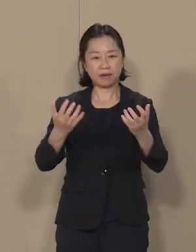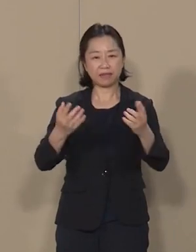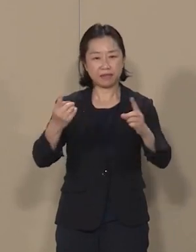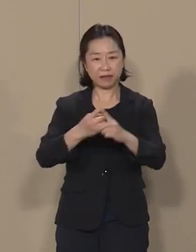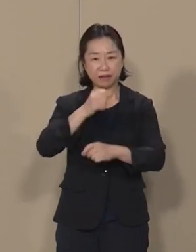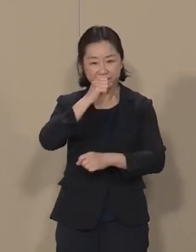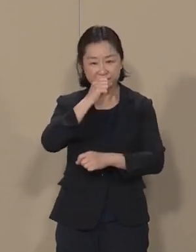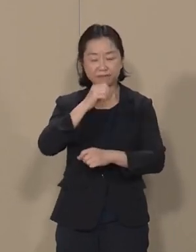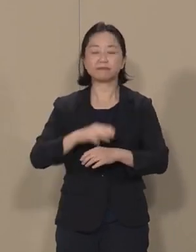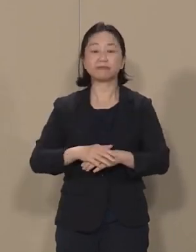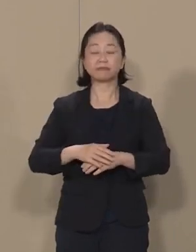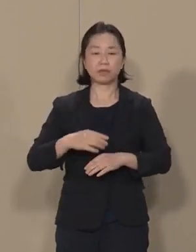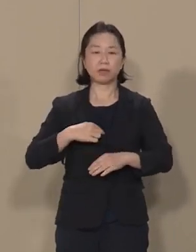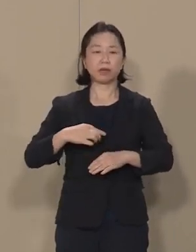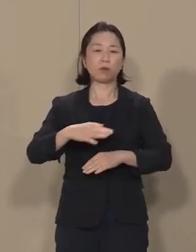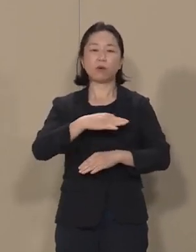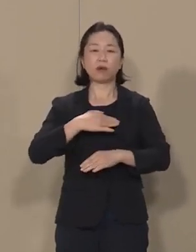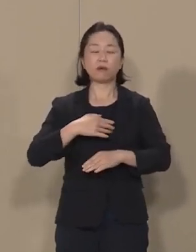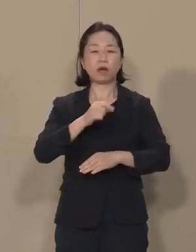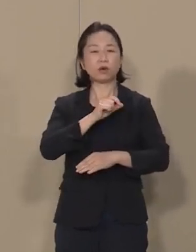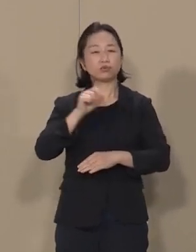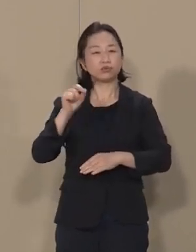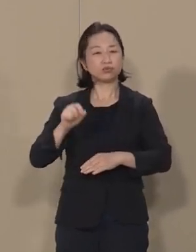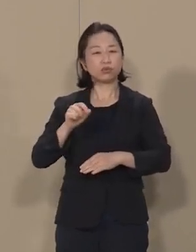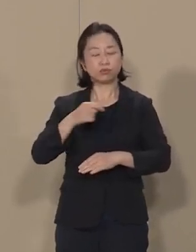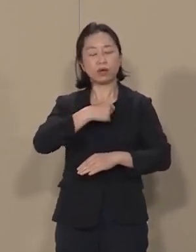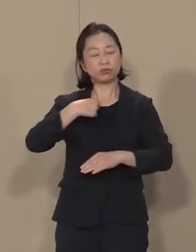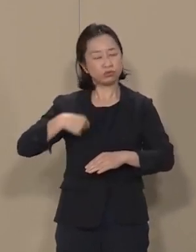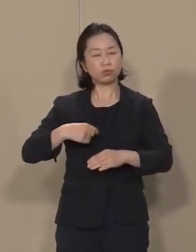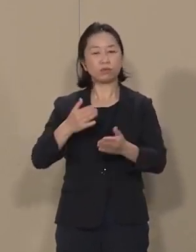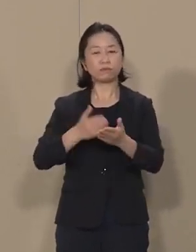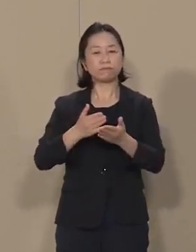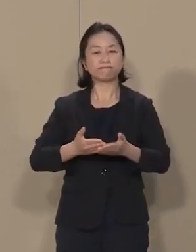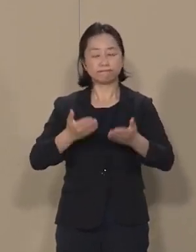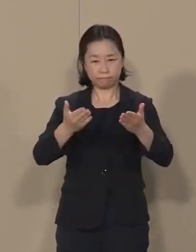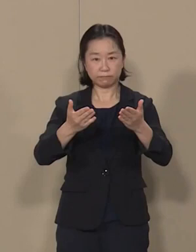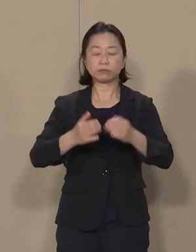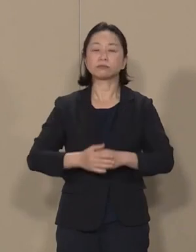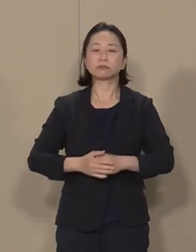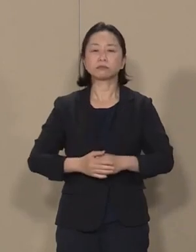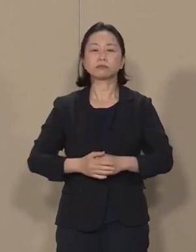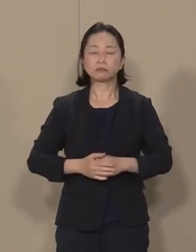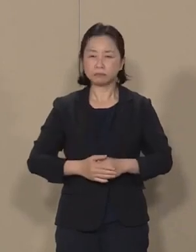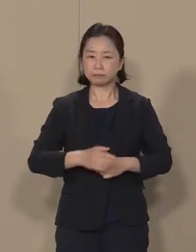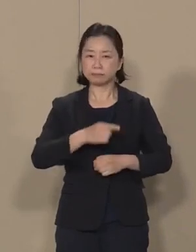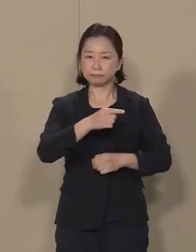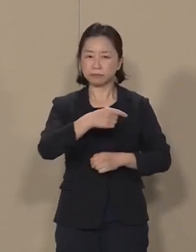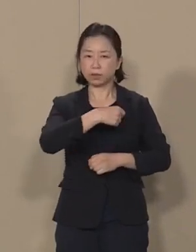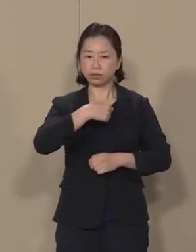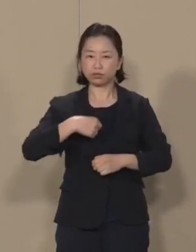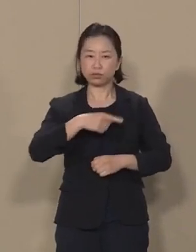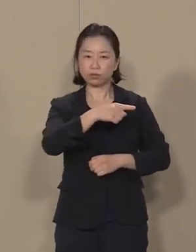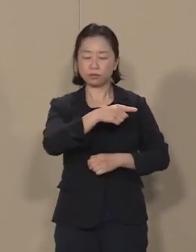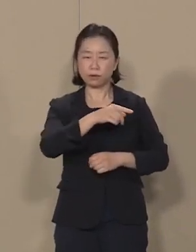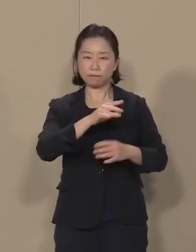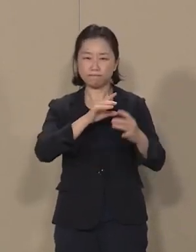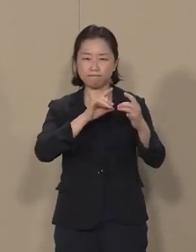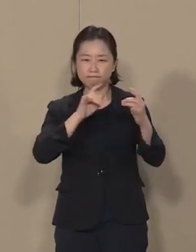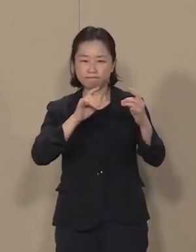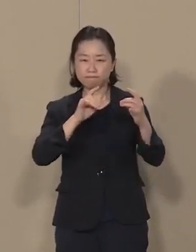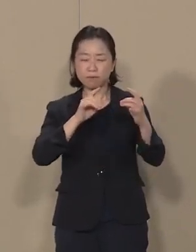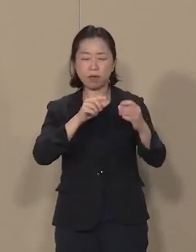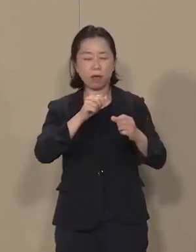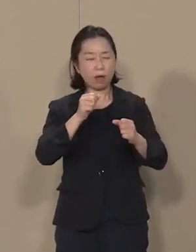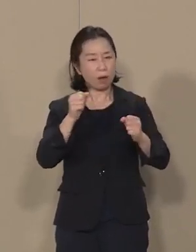最後にた子たちは中国の問題に触れたいと思います中国は日本に立っとってはとても敵対的な国です